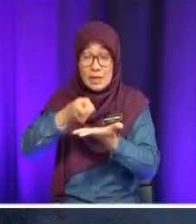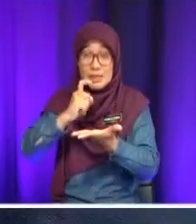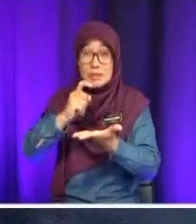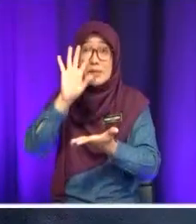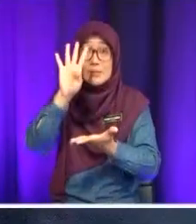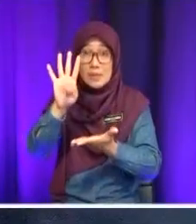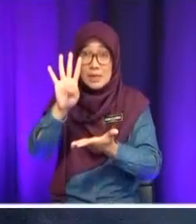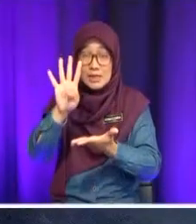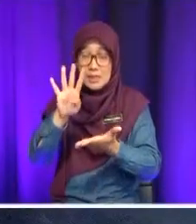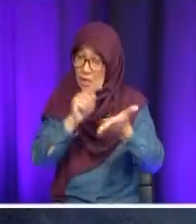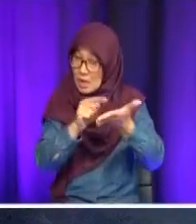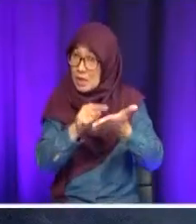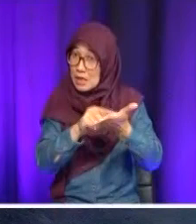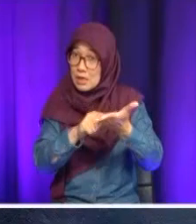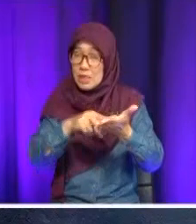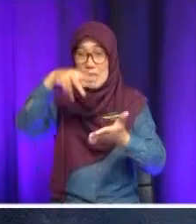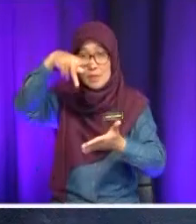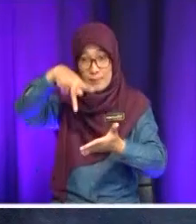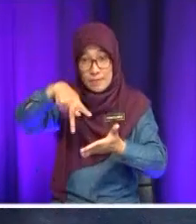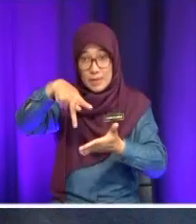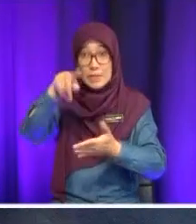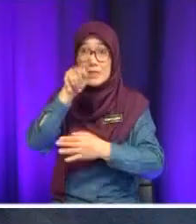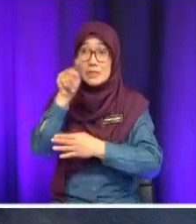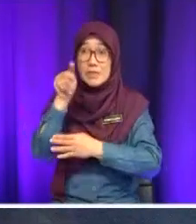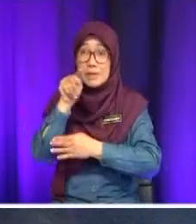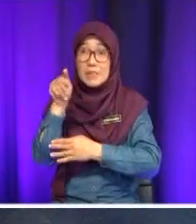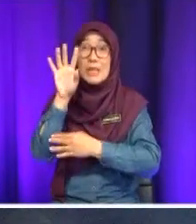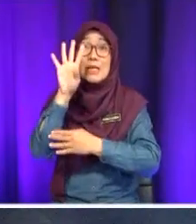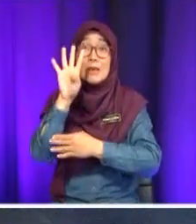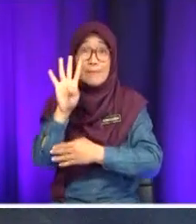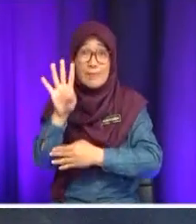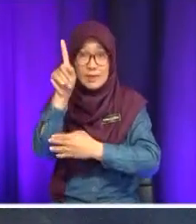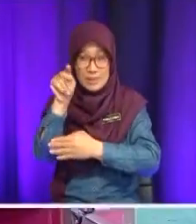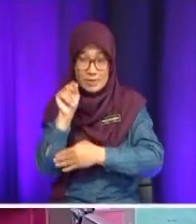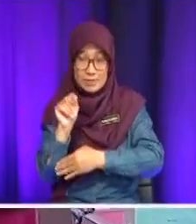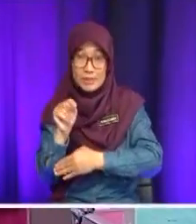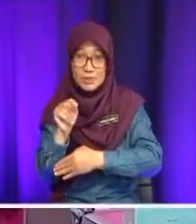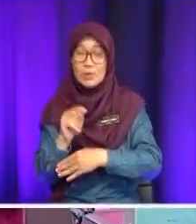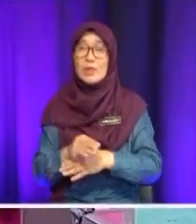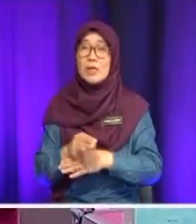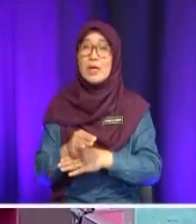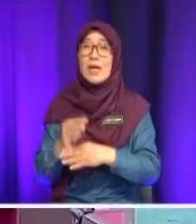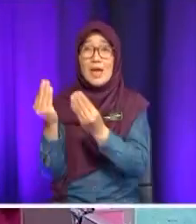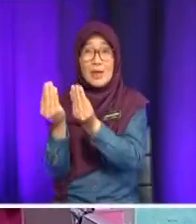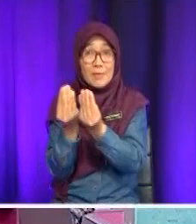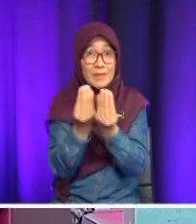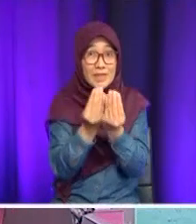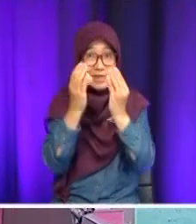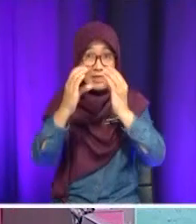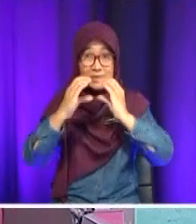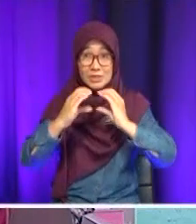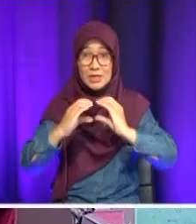tekan kaki Letto phi = 4 faktorial oke itu ialah bilangan cacar Dalam susunan